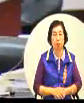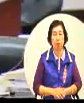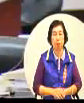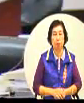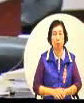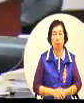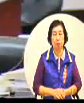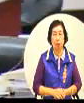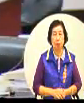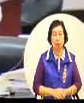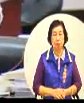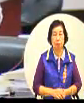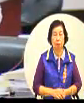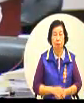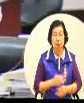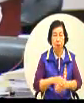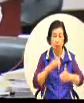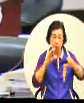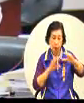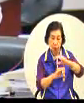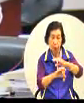它的这个隧道口